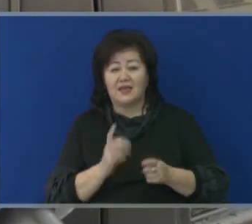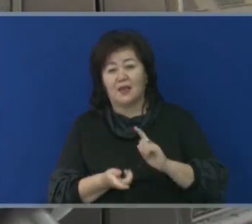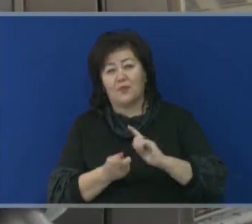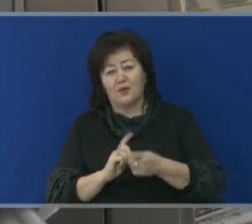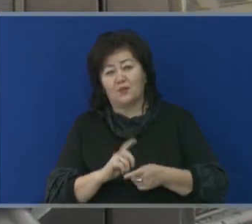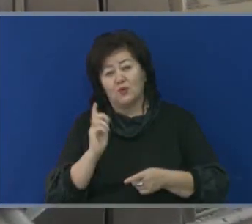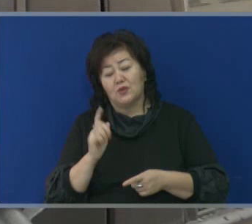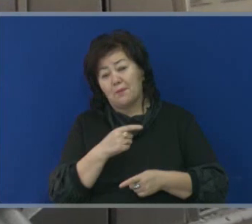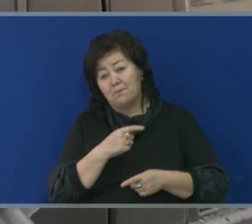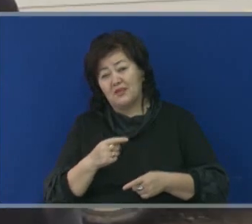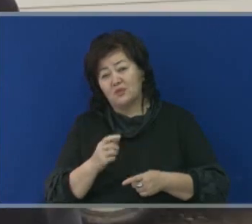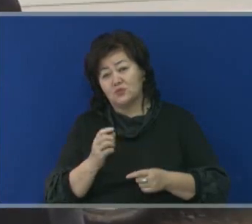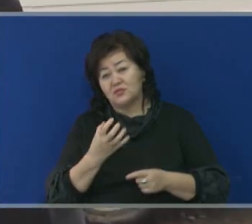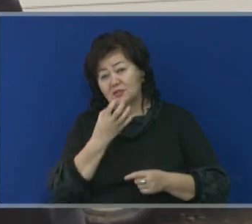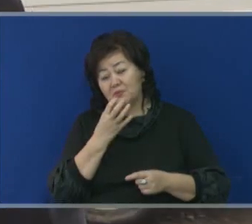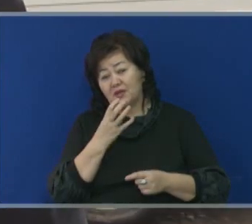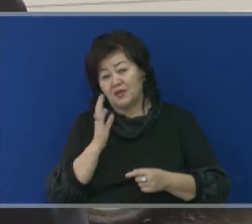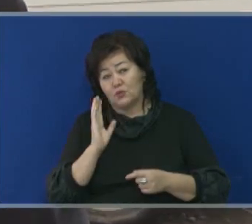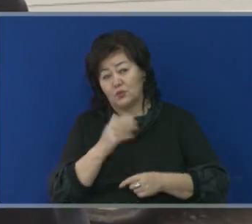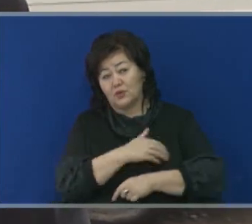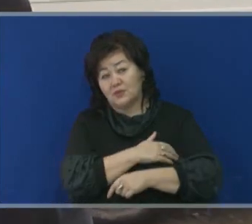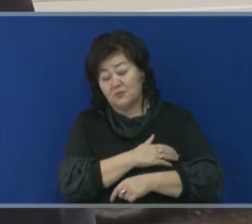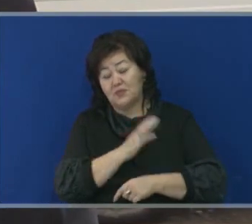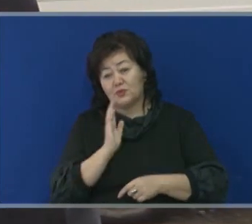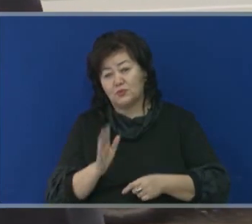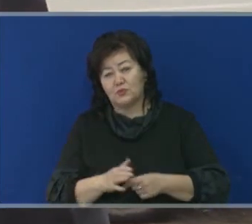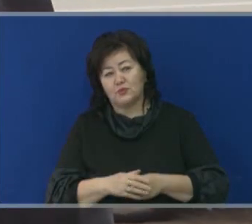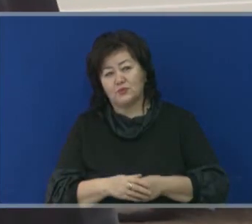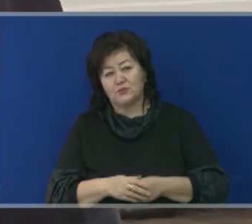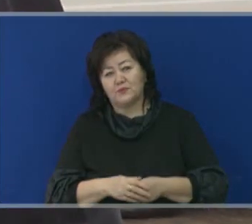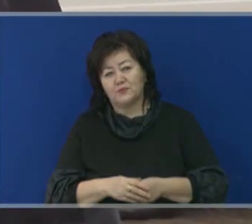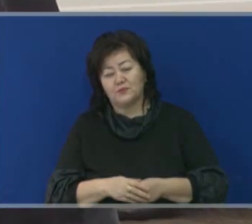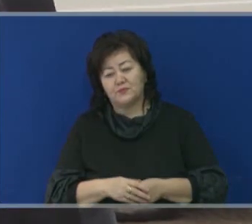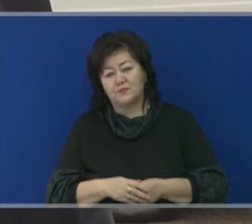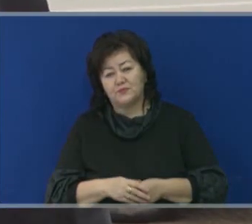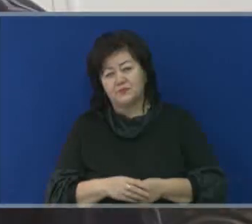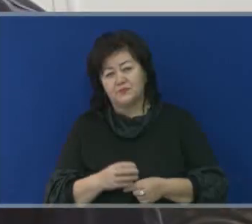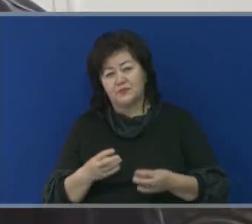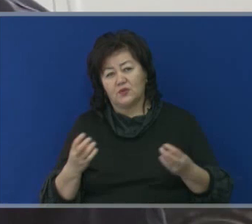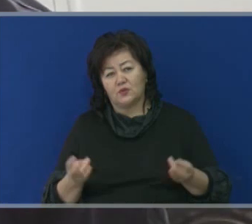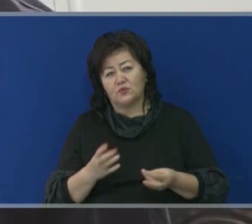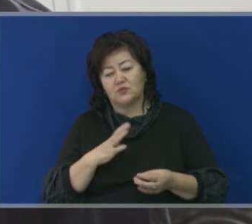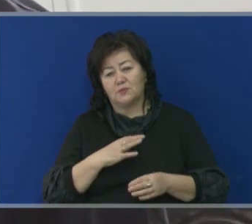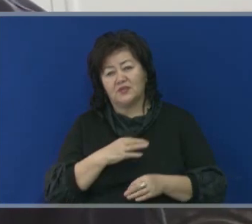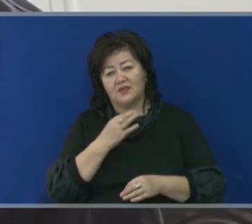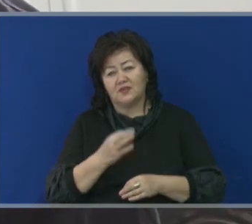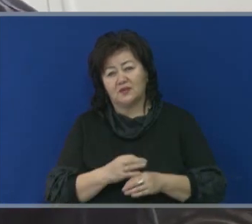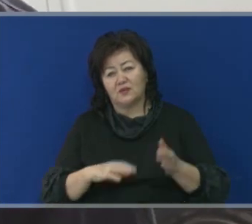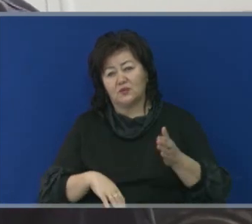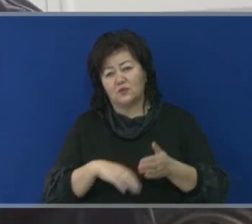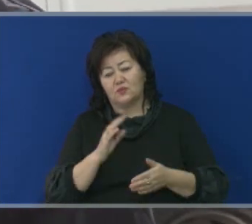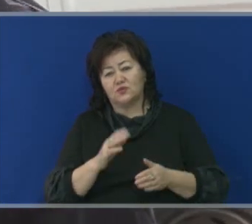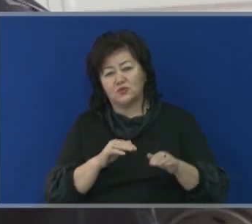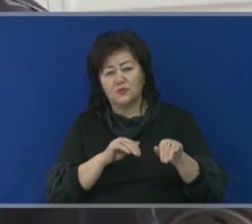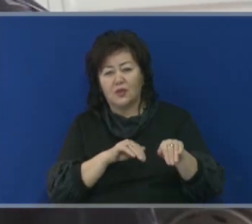минусовая температура, а гололед в любом случае будет. Только надо быть внимательнее, самое главное это ответственным. Лучше всего сохранять